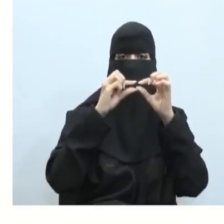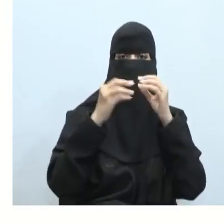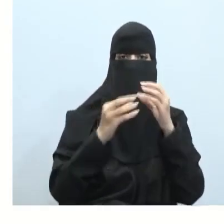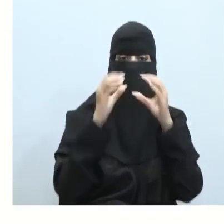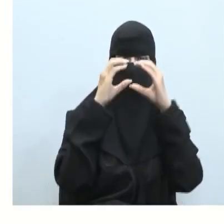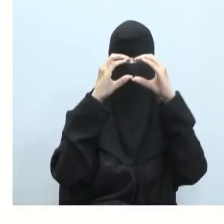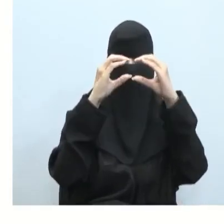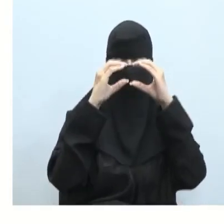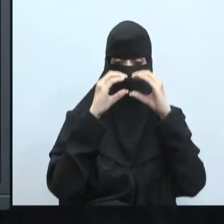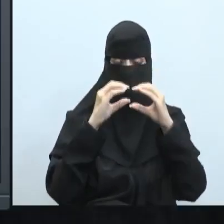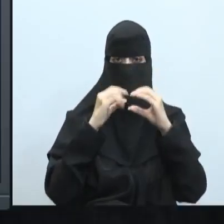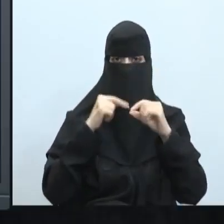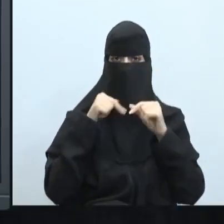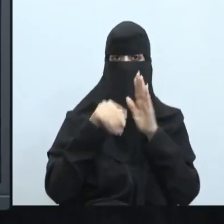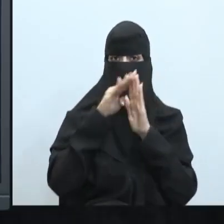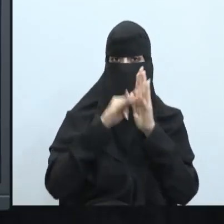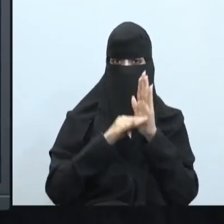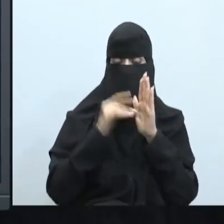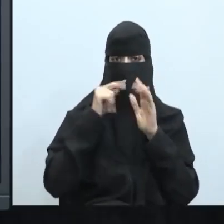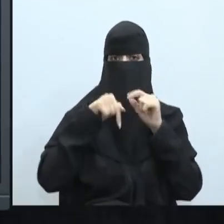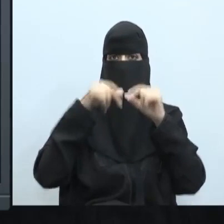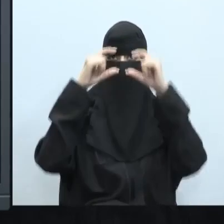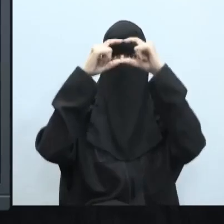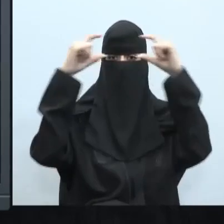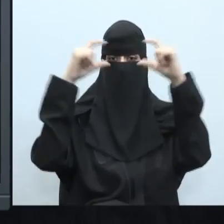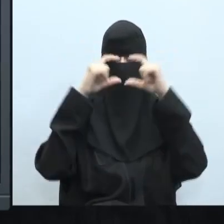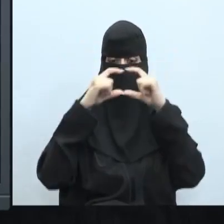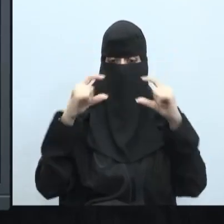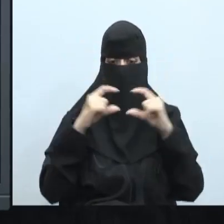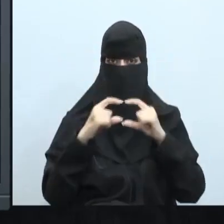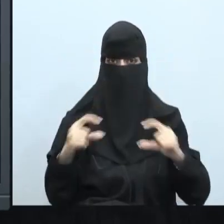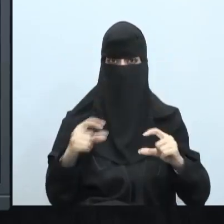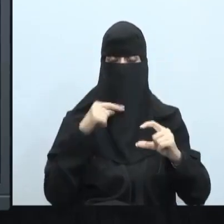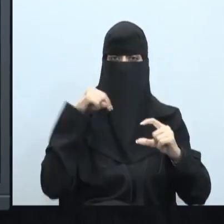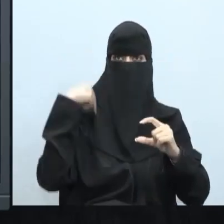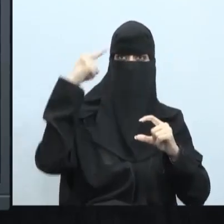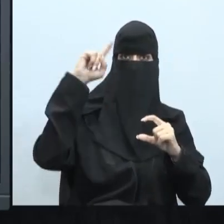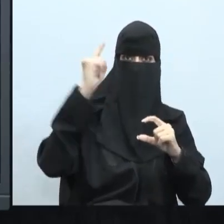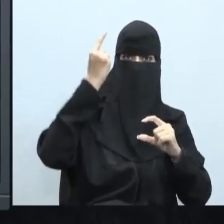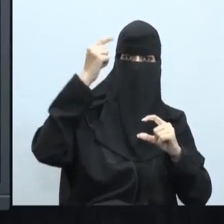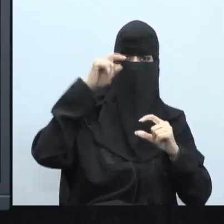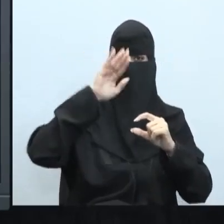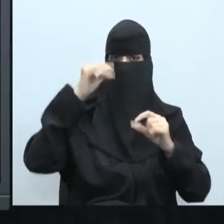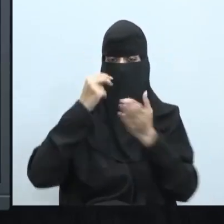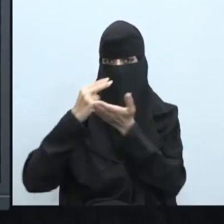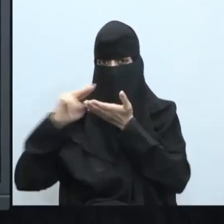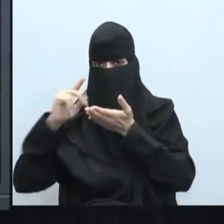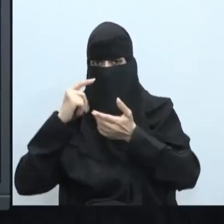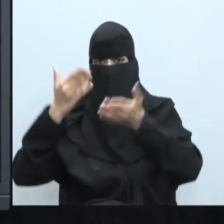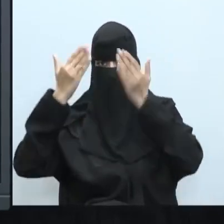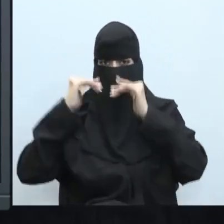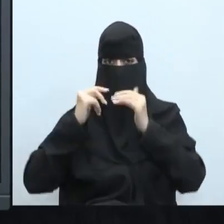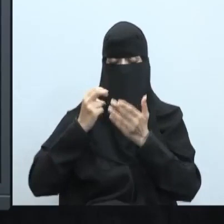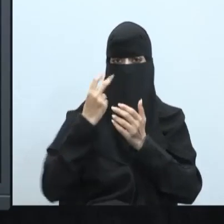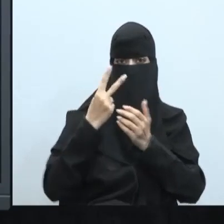كتله اي يقوم بتقسيم البرنامج الى اجزاء الى اسطر الى تعليمات وكل تعليمه على